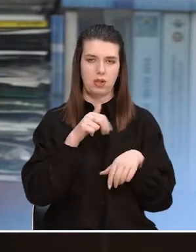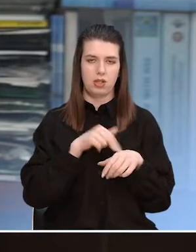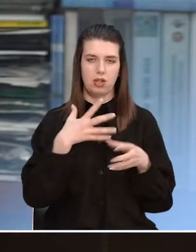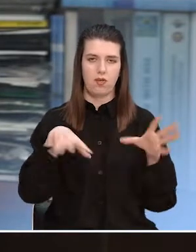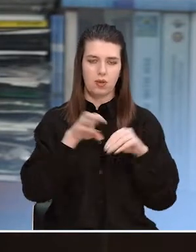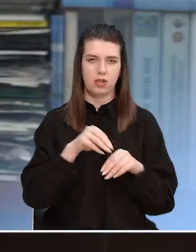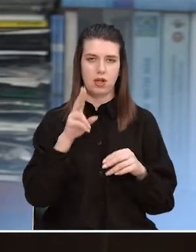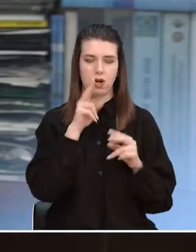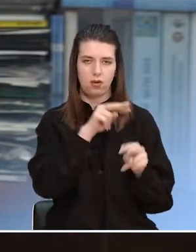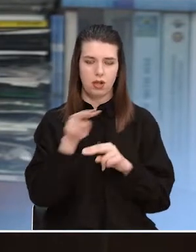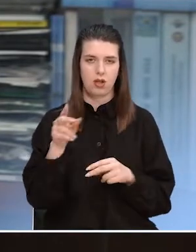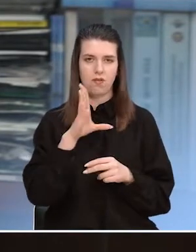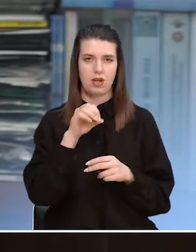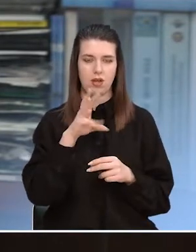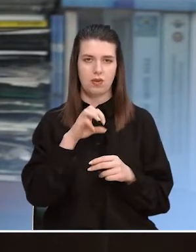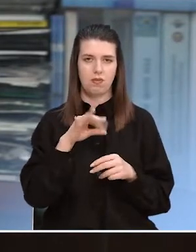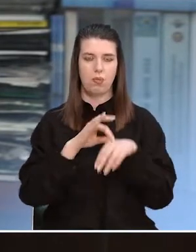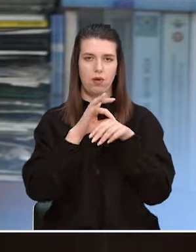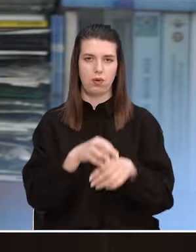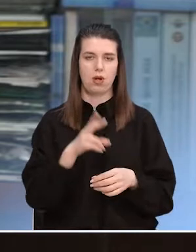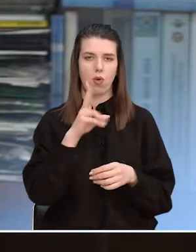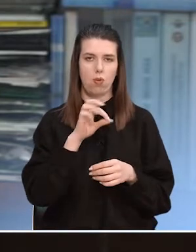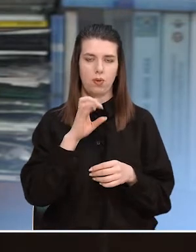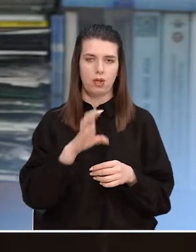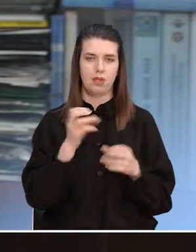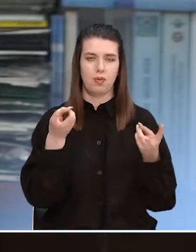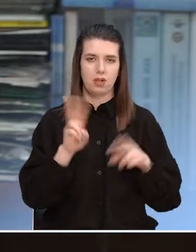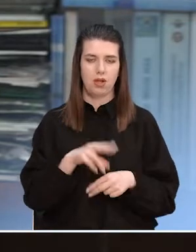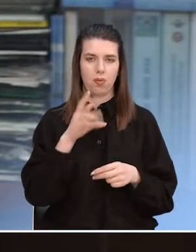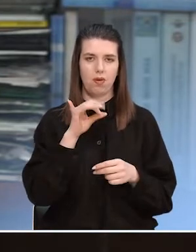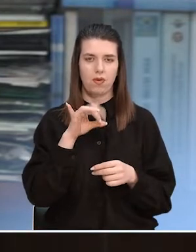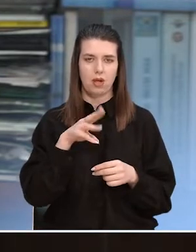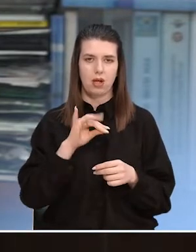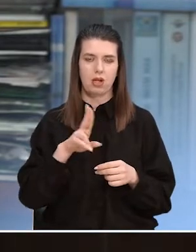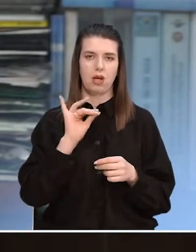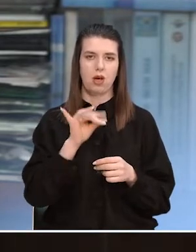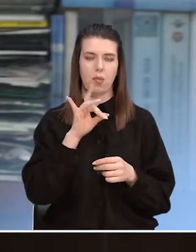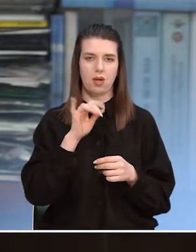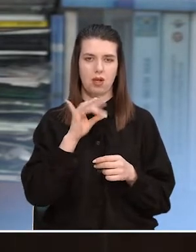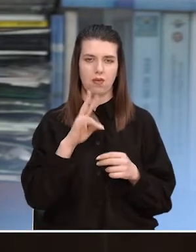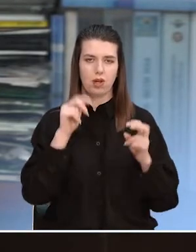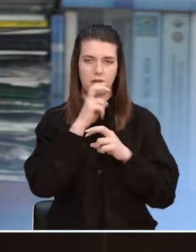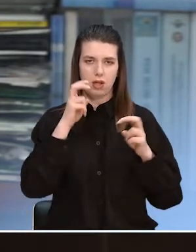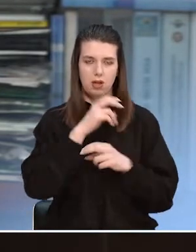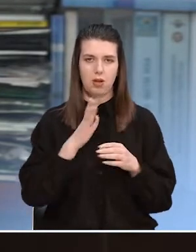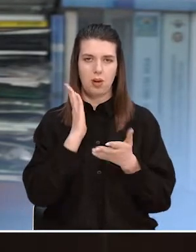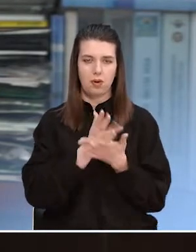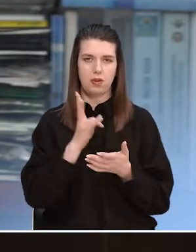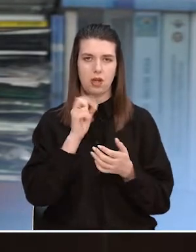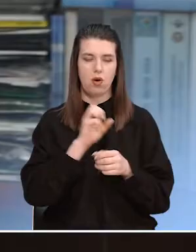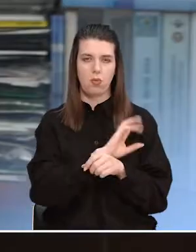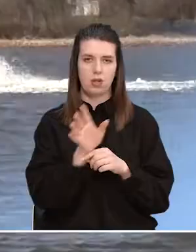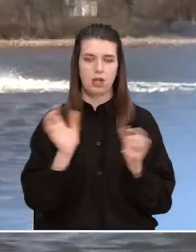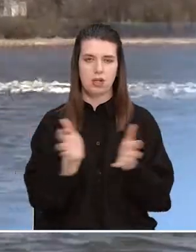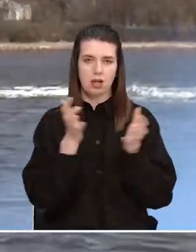2021 полицейские совместно с контролирующими ведомствами проводят комплекс специальных профилактических и оперативно-розыскных